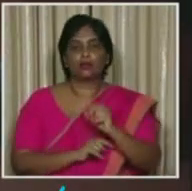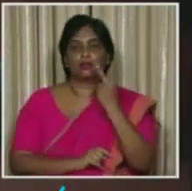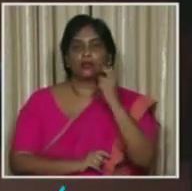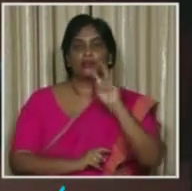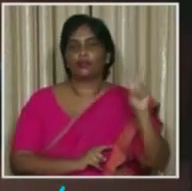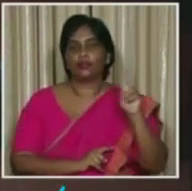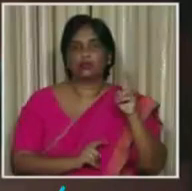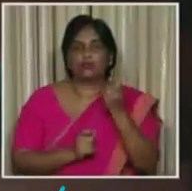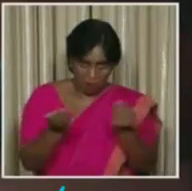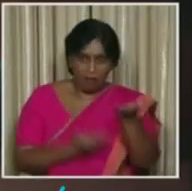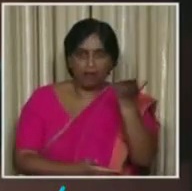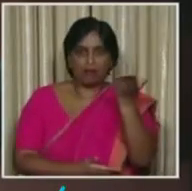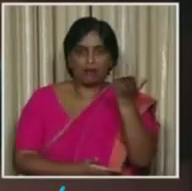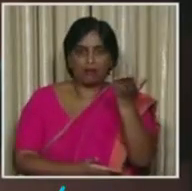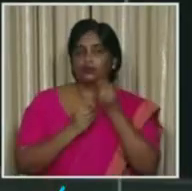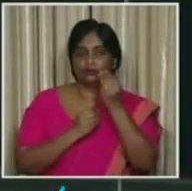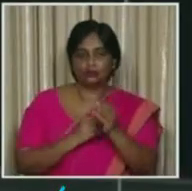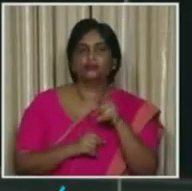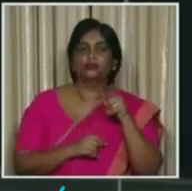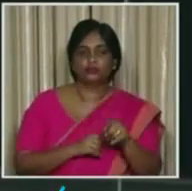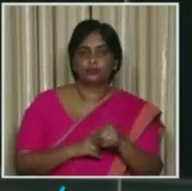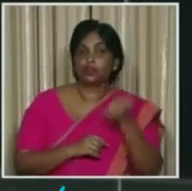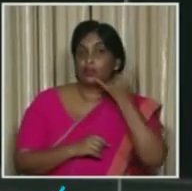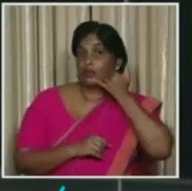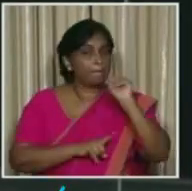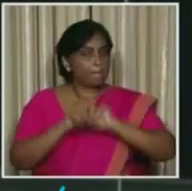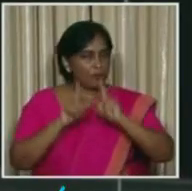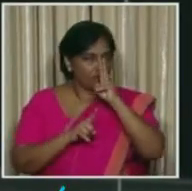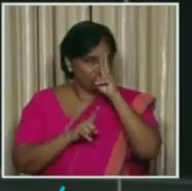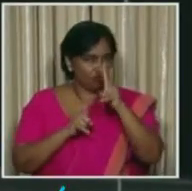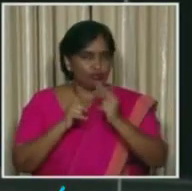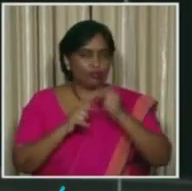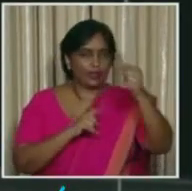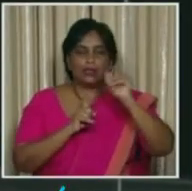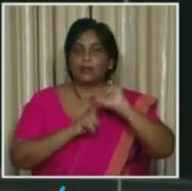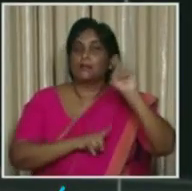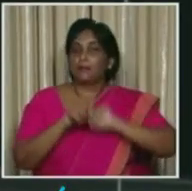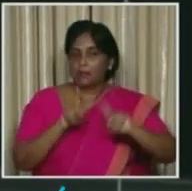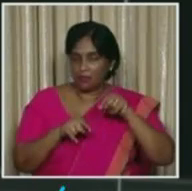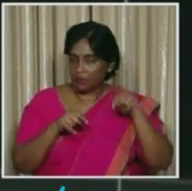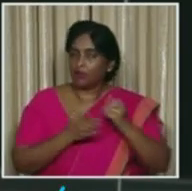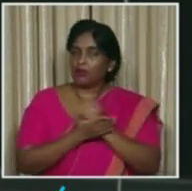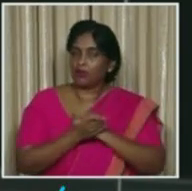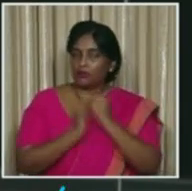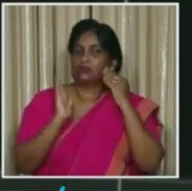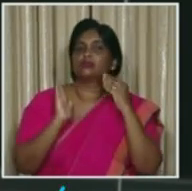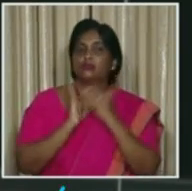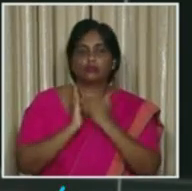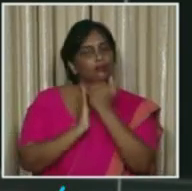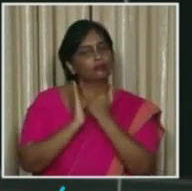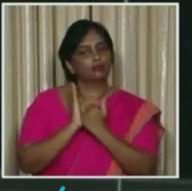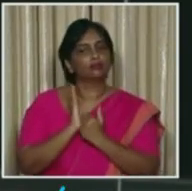2022 කියපු ගාන දන්නේලු බබාද මෙයා? මෙයා බබාද? දොරකඩෙන් විමසලා එක ගන්න බෑ ඊළඟ පාර්ලිමේන්තු වාරේ මේ සියලුම කරුණු පිළිබඳ